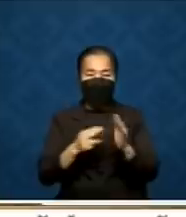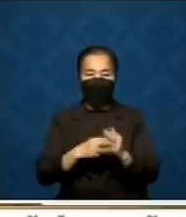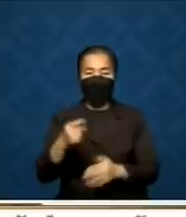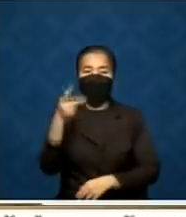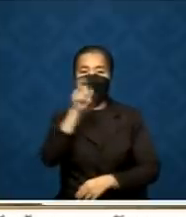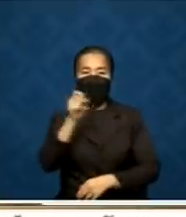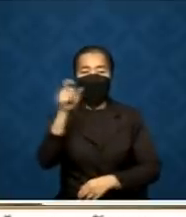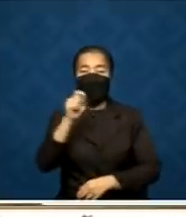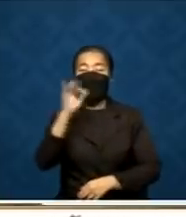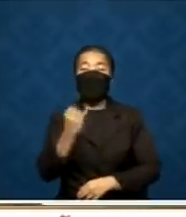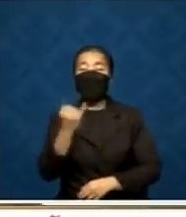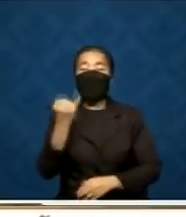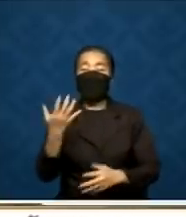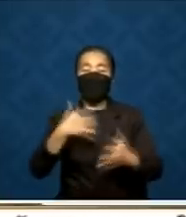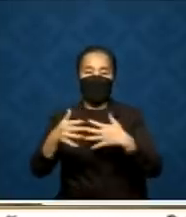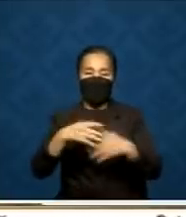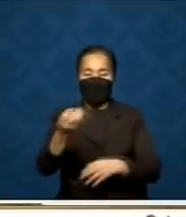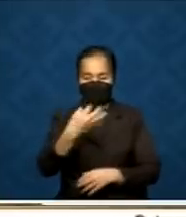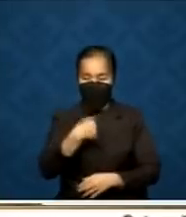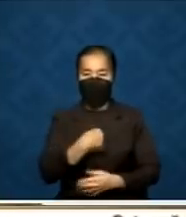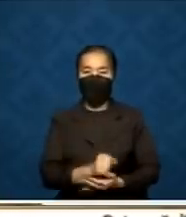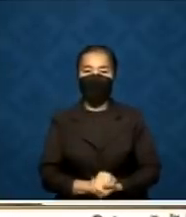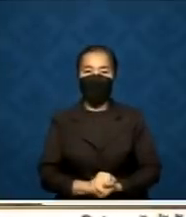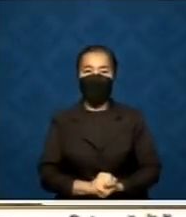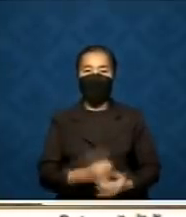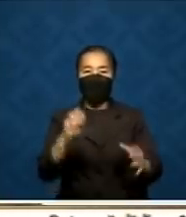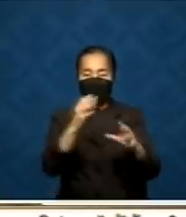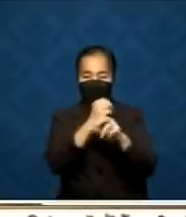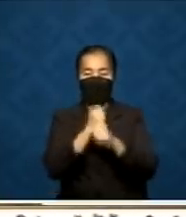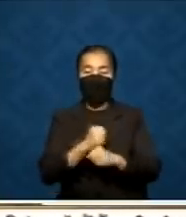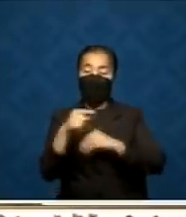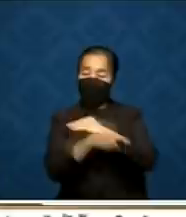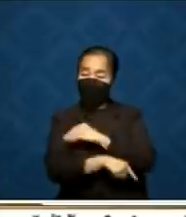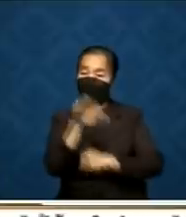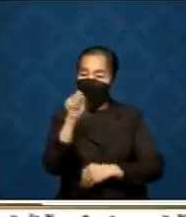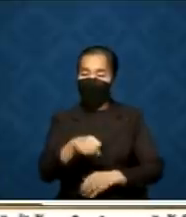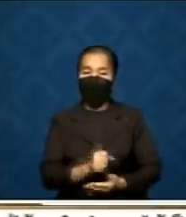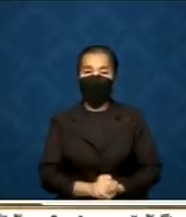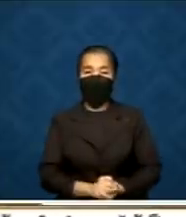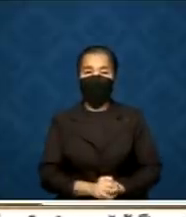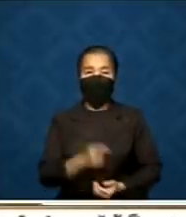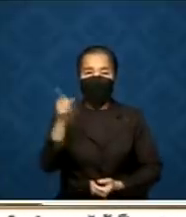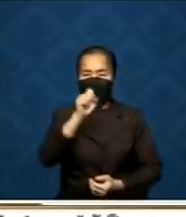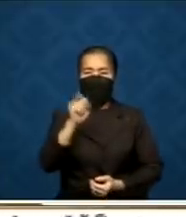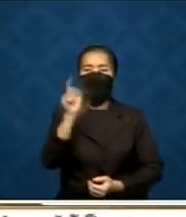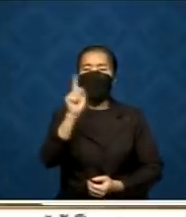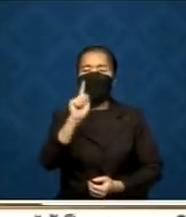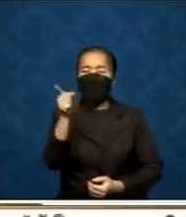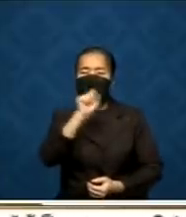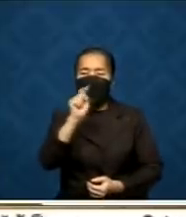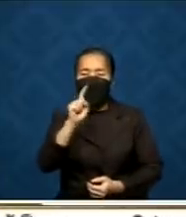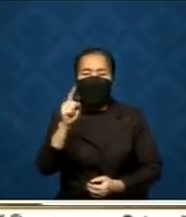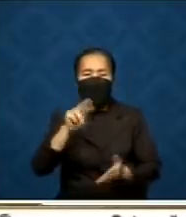ได้ค่ามาฟังผมคะแล้วค่อยจะล้มจุ๊จริตที่ไปชุดหนึ่งใครได้ฆ่าเชื้อนั่นแหละกันแน่